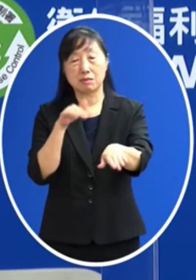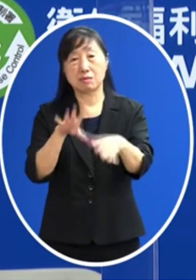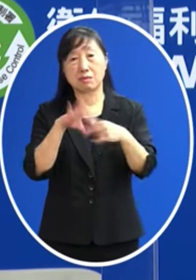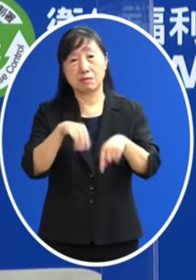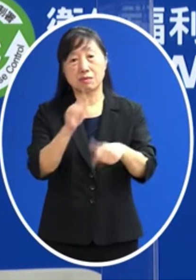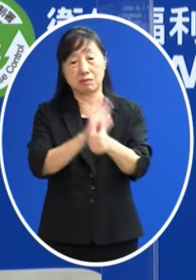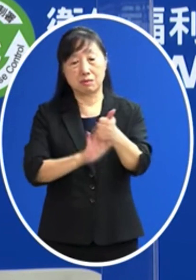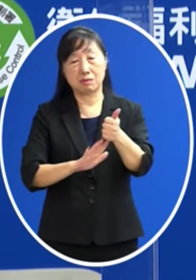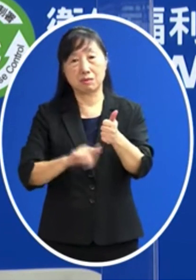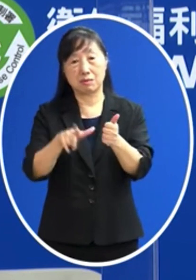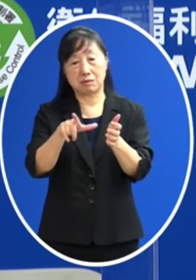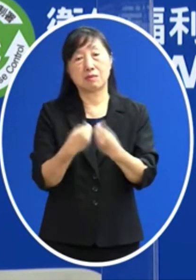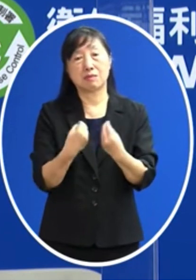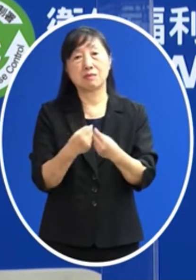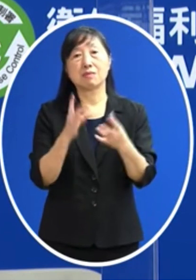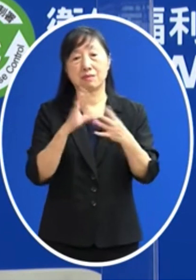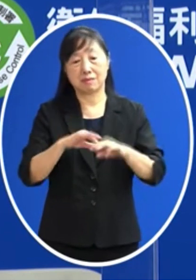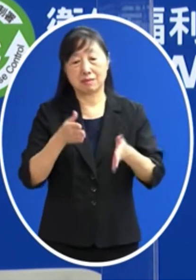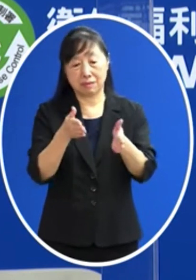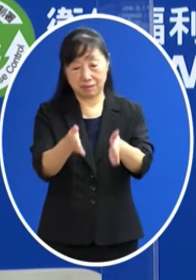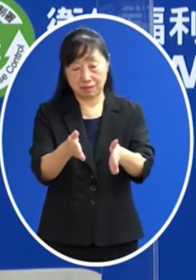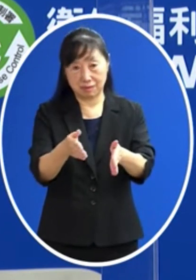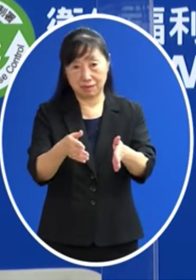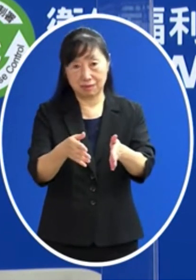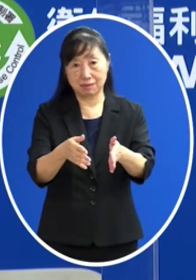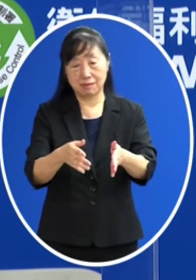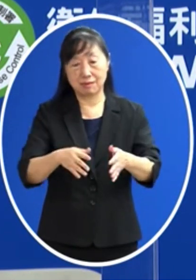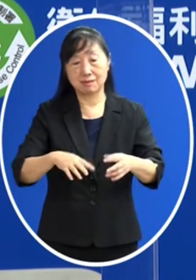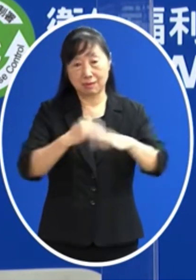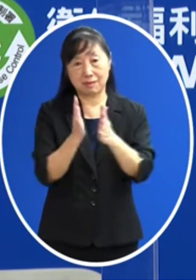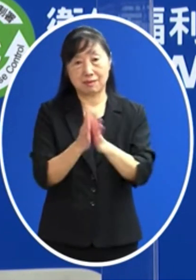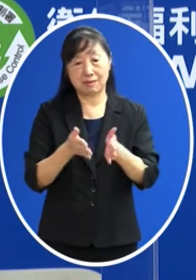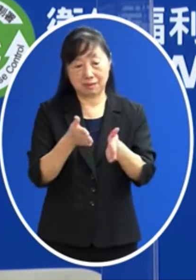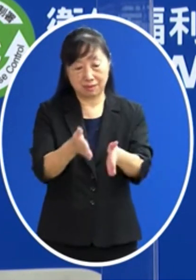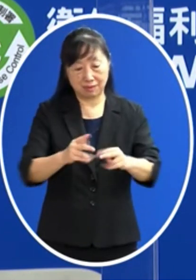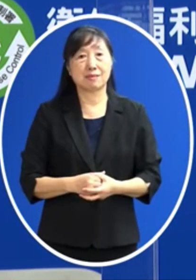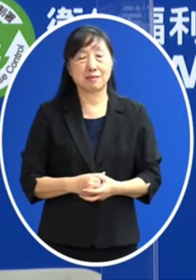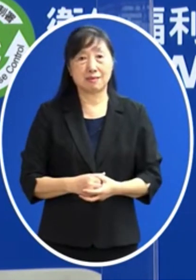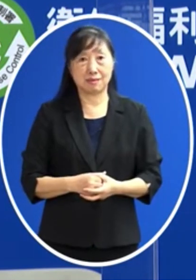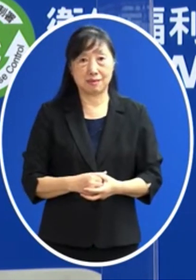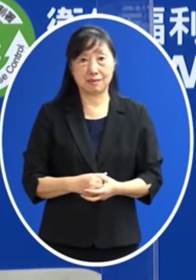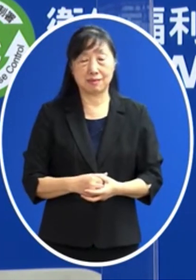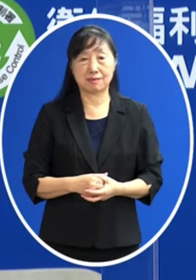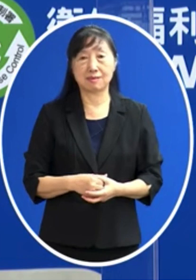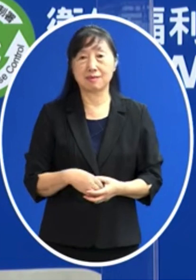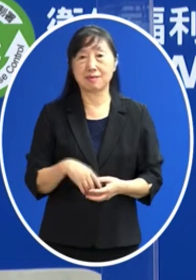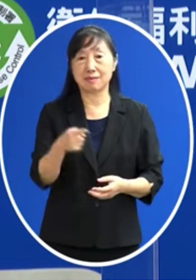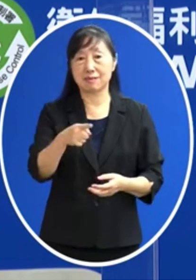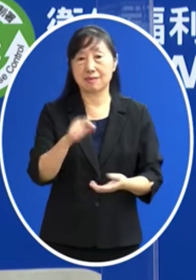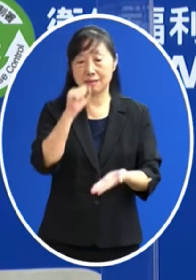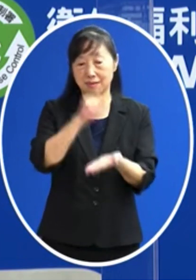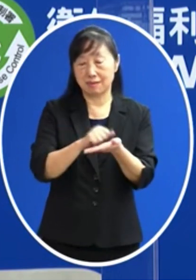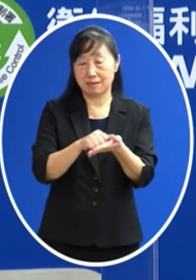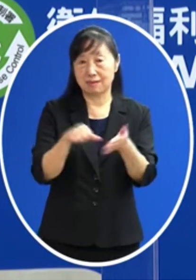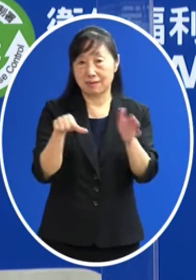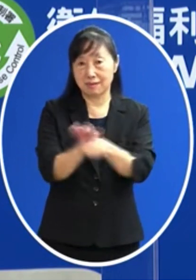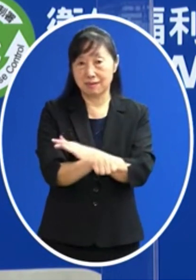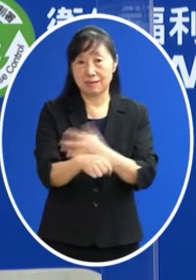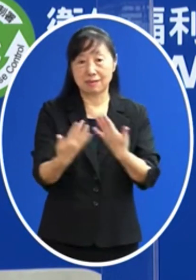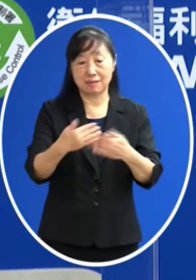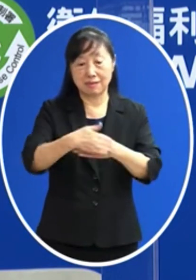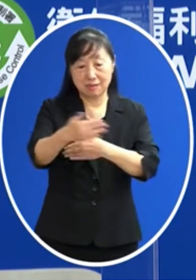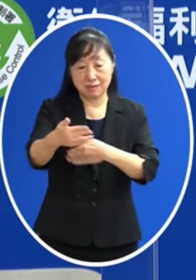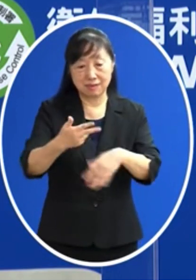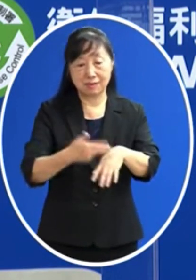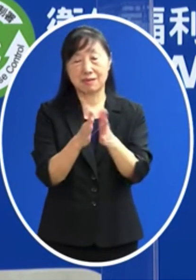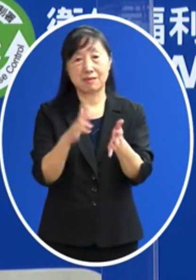率上是跟不上来，系统性的问题就要系统的来解决。还是讲到登录简化、程序简化、应